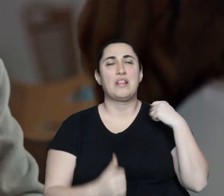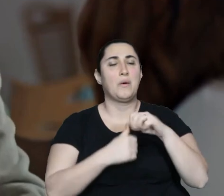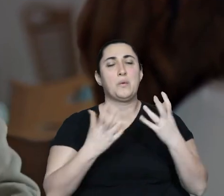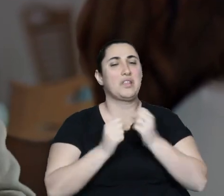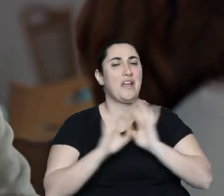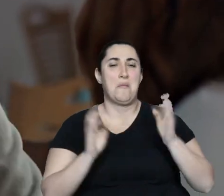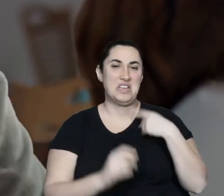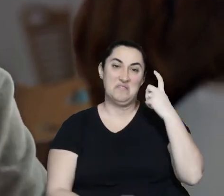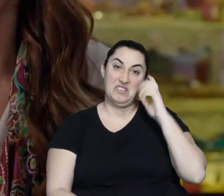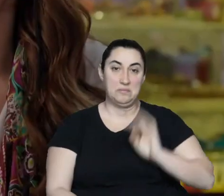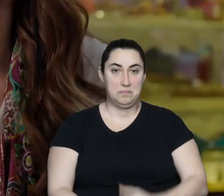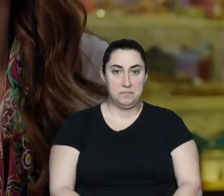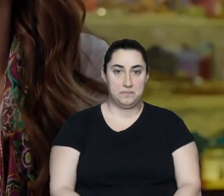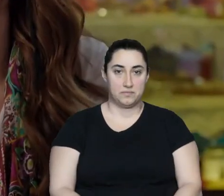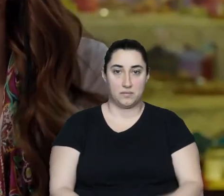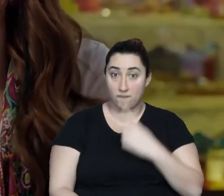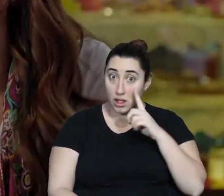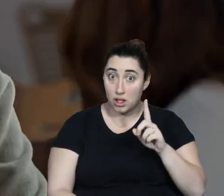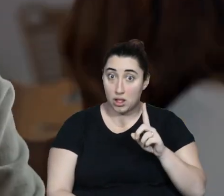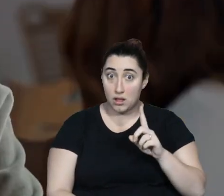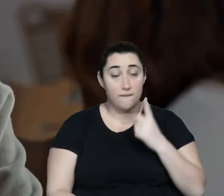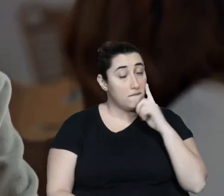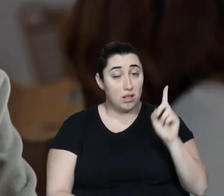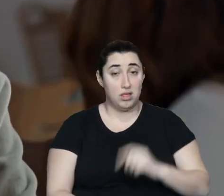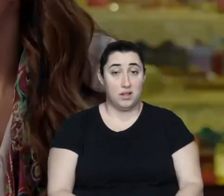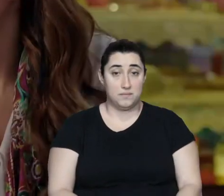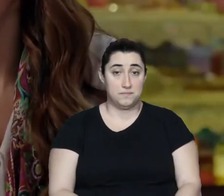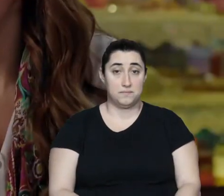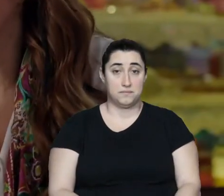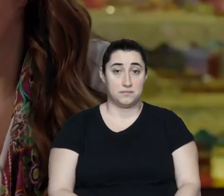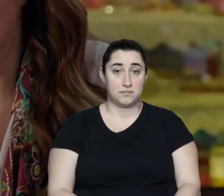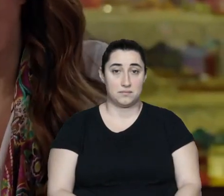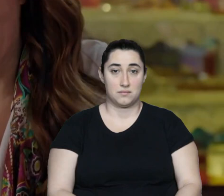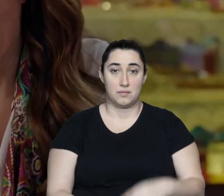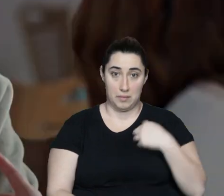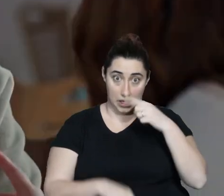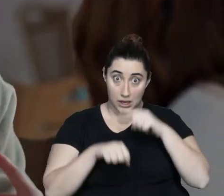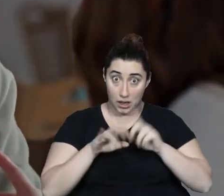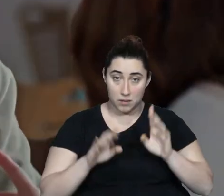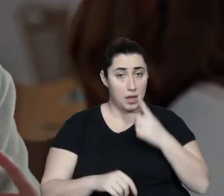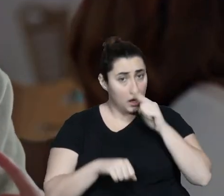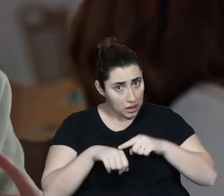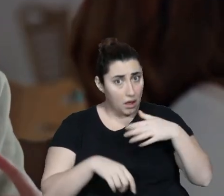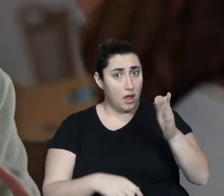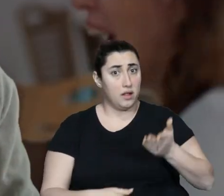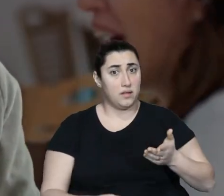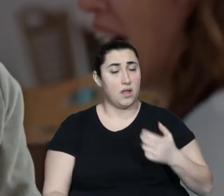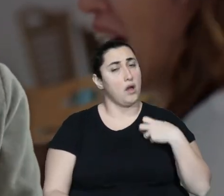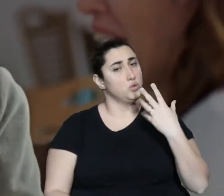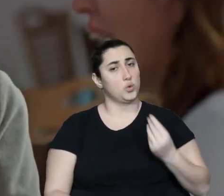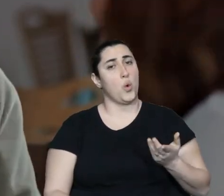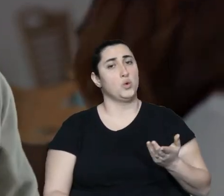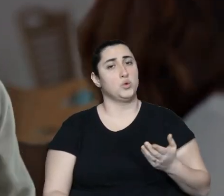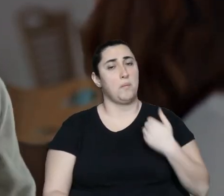dönüşü yok bence. Vallahi mi? Vallahi. Bak inanca mı? Ay inan kız. Aşk